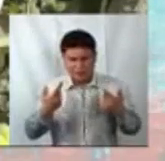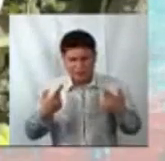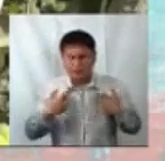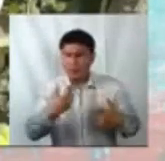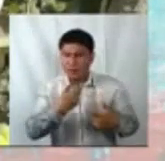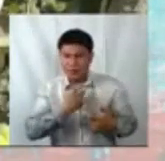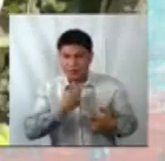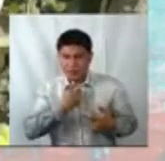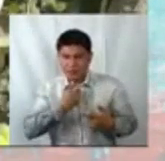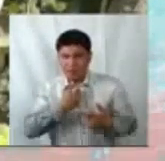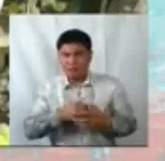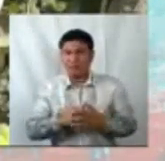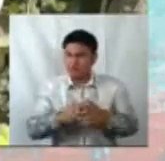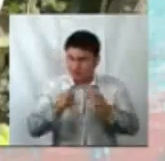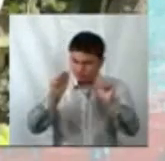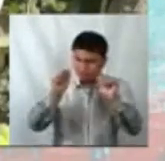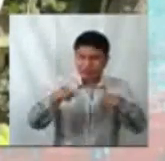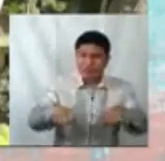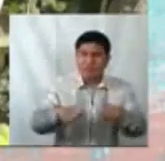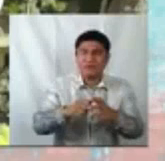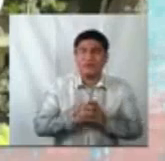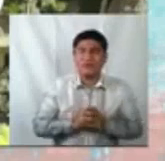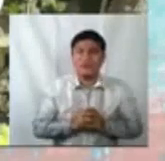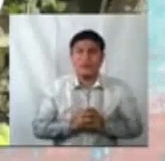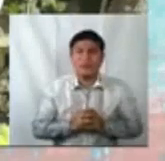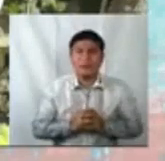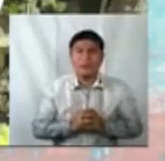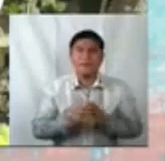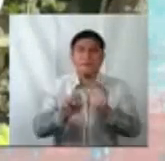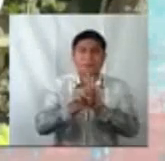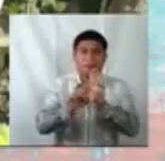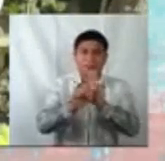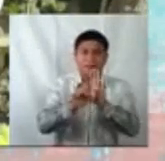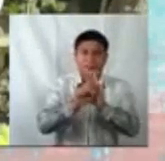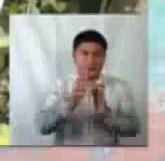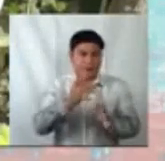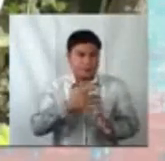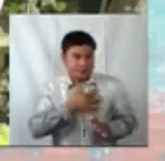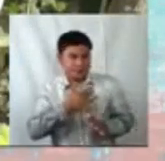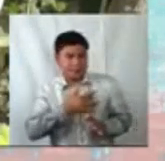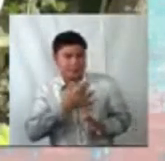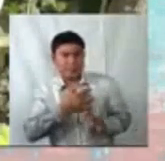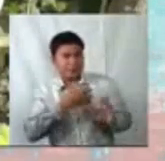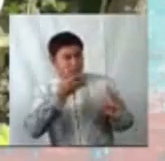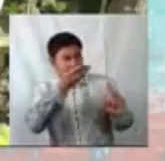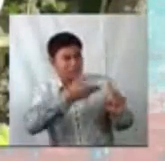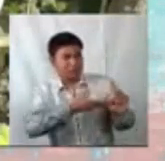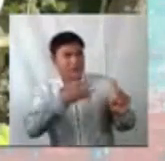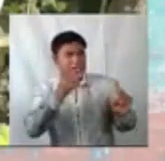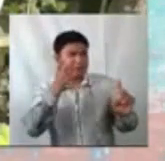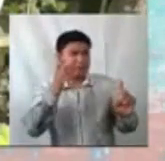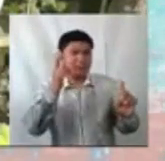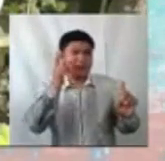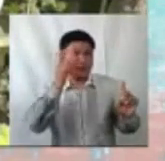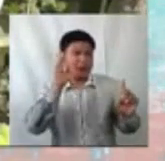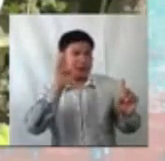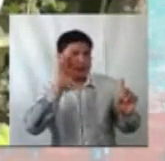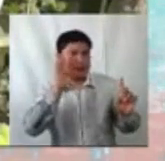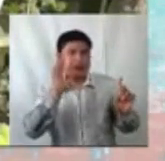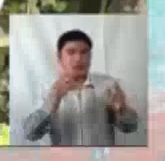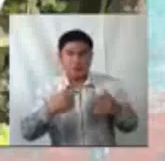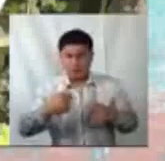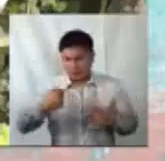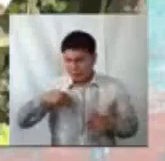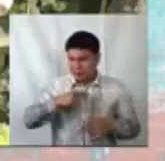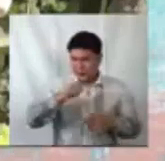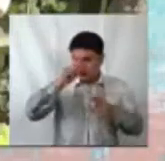saying that we are free. Alam nyo yung damdamin ni Ma'am Liling naramdaman ko, Yusek Tony, eh, nung sinasabi niya na, we decided that